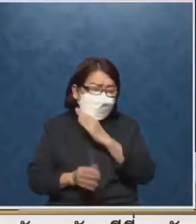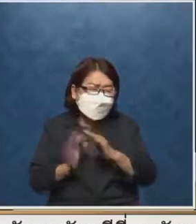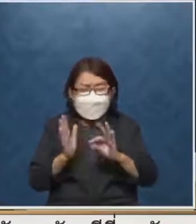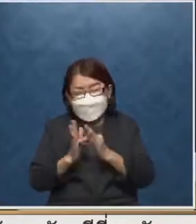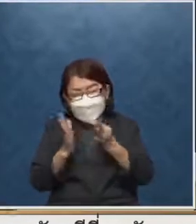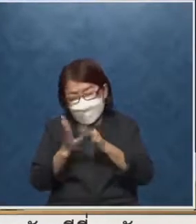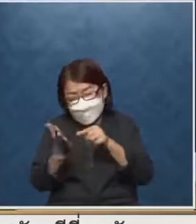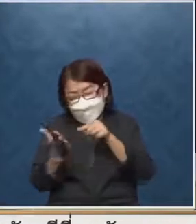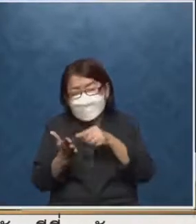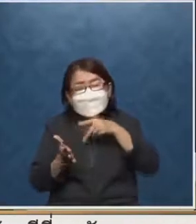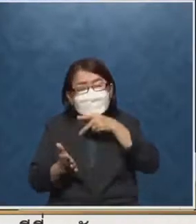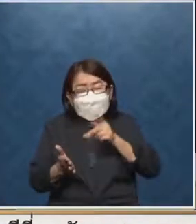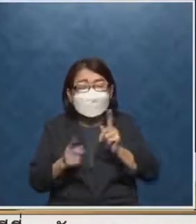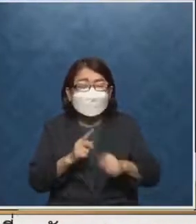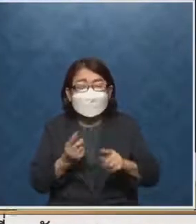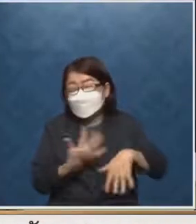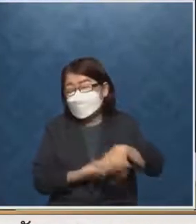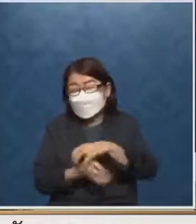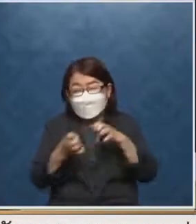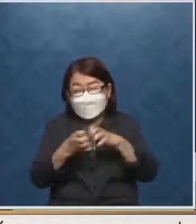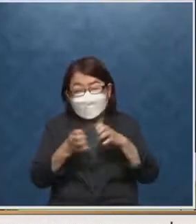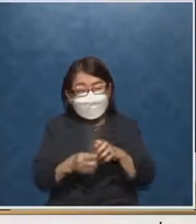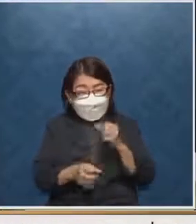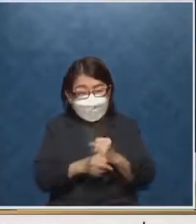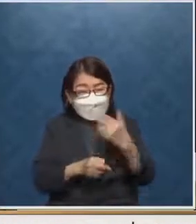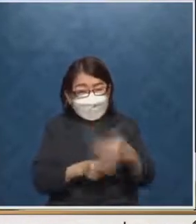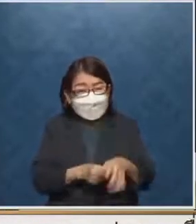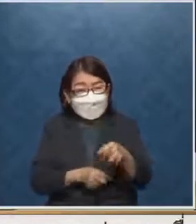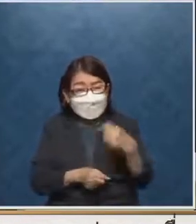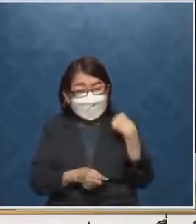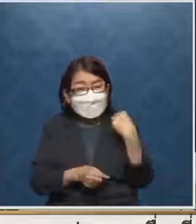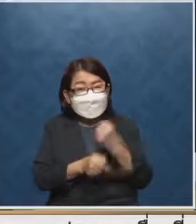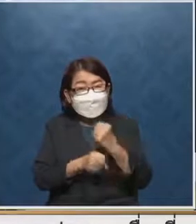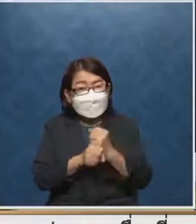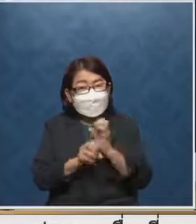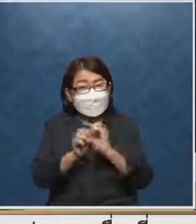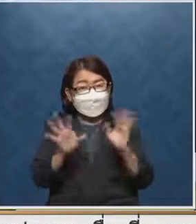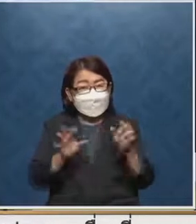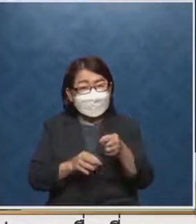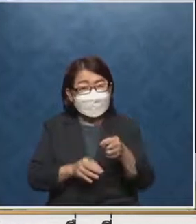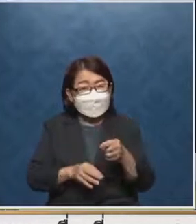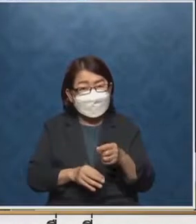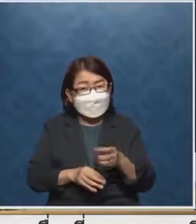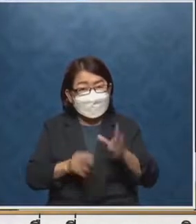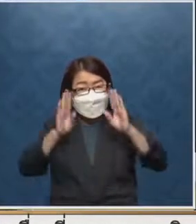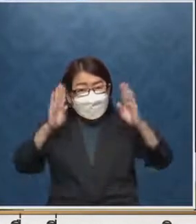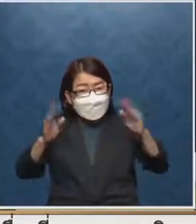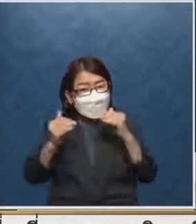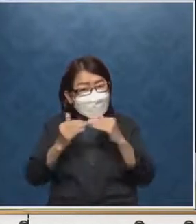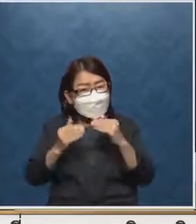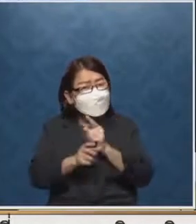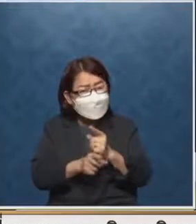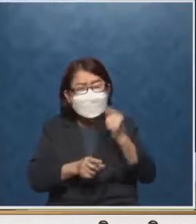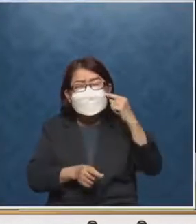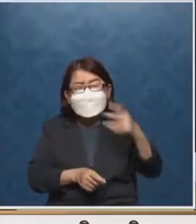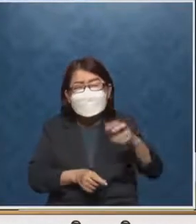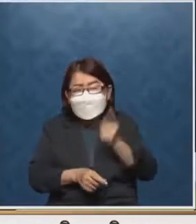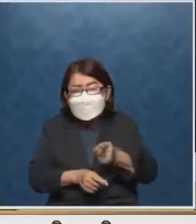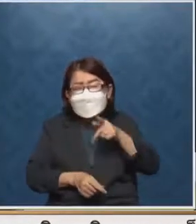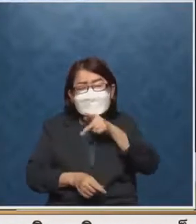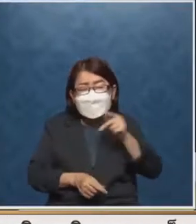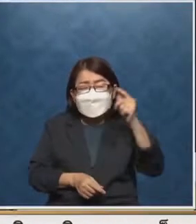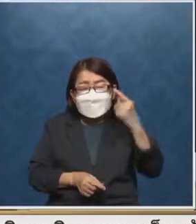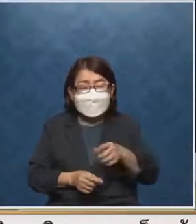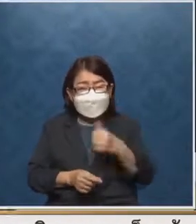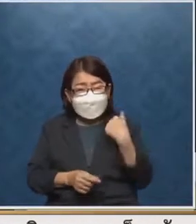ดแล้วท่านได้ทำอะไรที่มันเป็นรูปธรรมก็ให้เห็นว่าท่านรู้เท่าทันสื่อให้แก่เด็กเยาวช